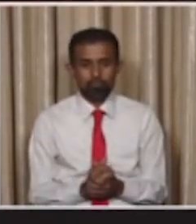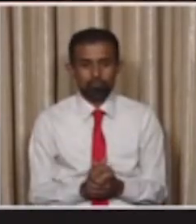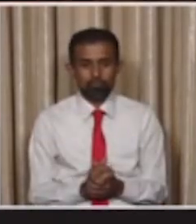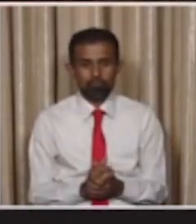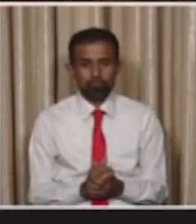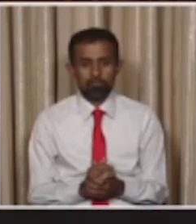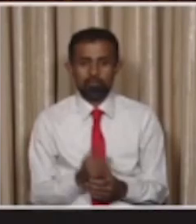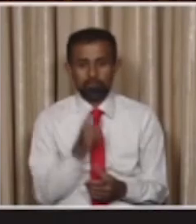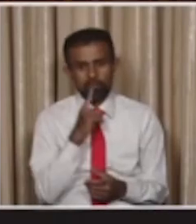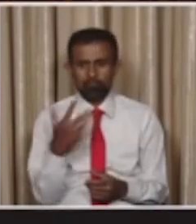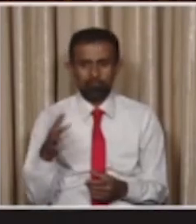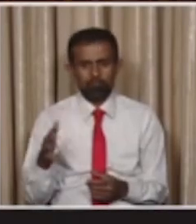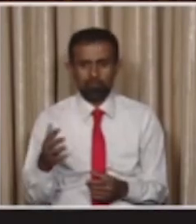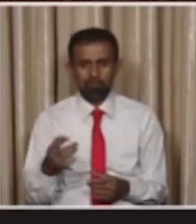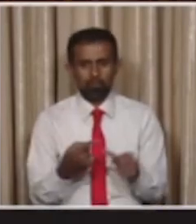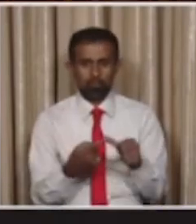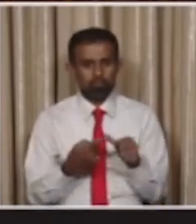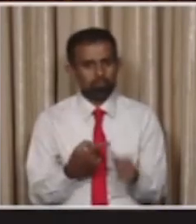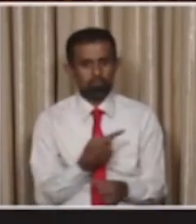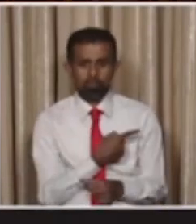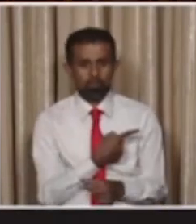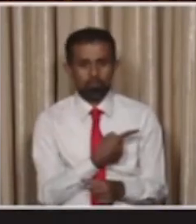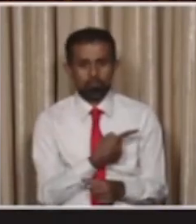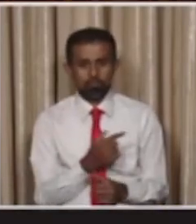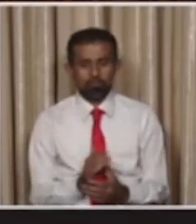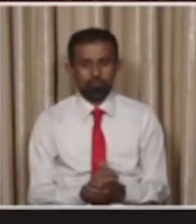එතුමා කාරණේ කියවුණා. උත්තර දෙන්න එතුමා.